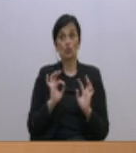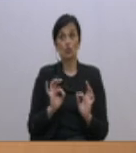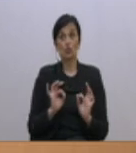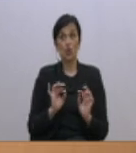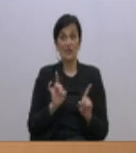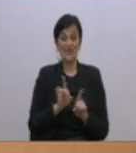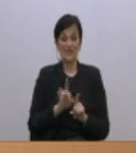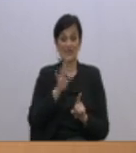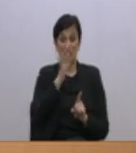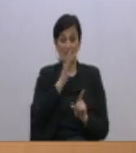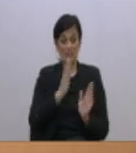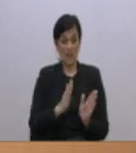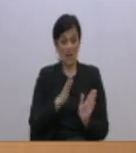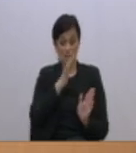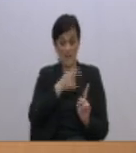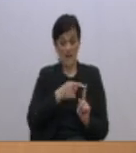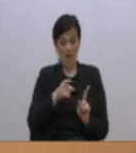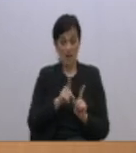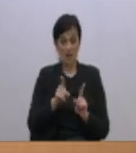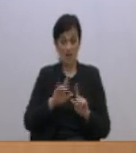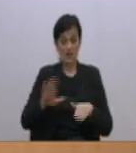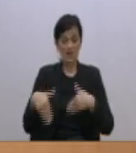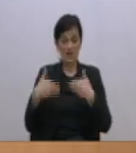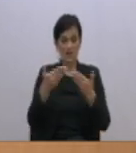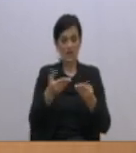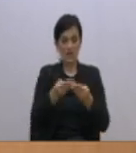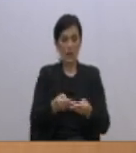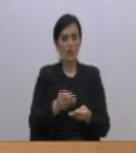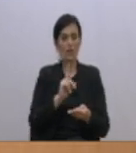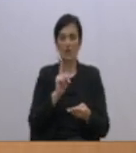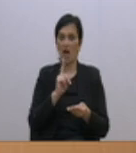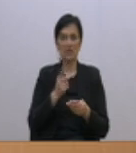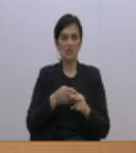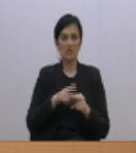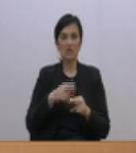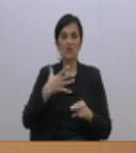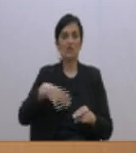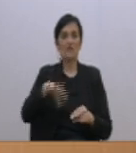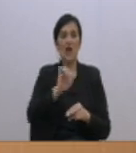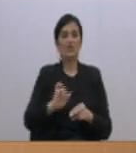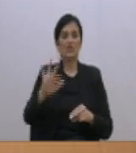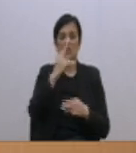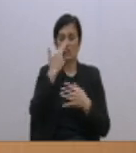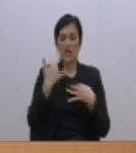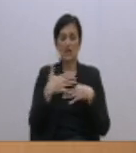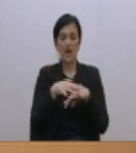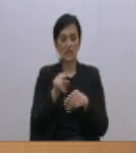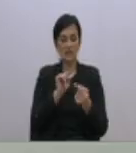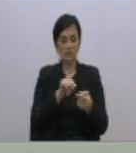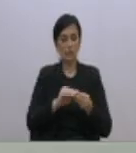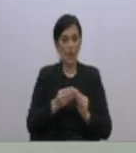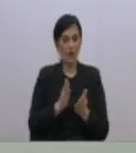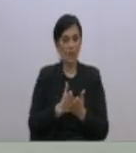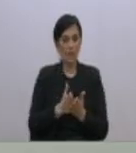პერიოდში, ისეთ ეტაპზე ხდება ასეთი წინადადებების დაყენება, რაც კონტრაპროდუქტიულია ქვეყნის ევროპული ინტეგრაციის. მადლობთ.